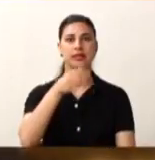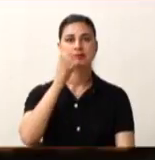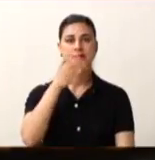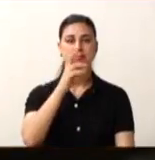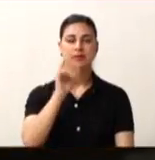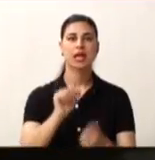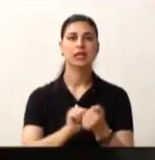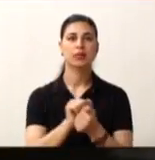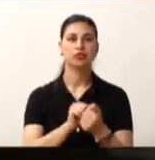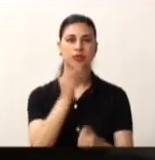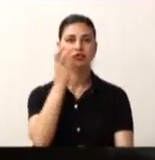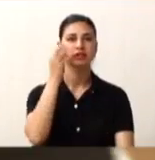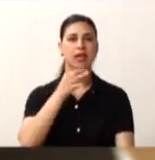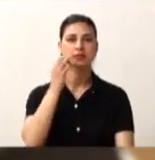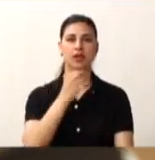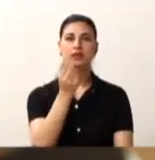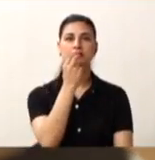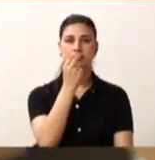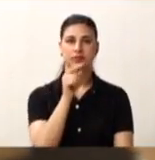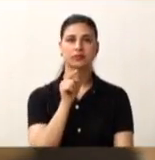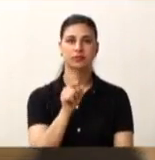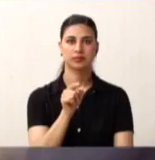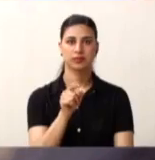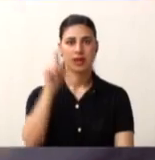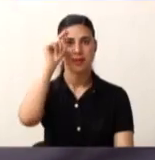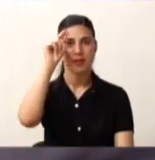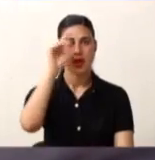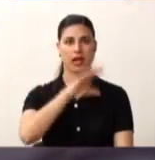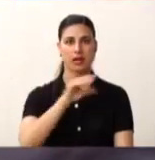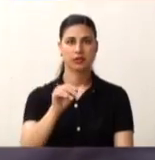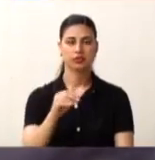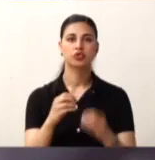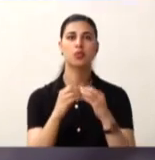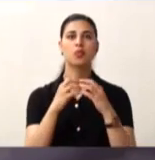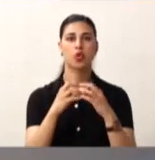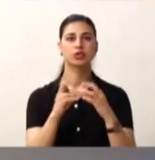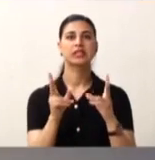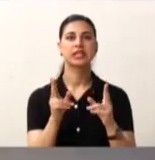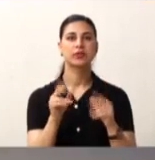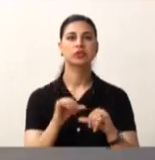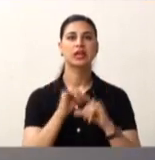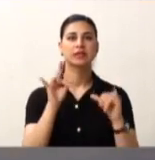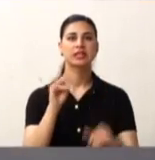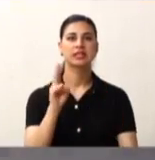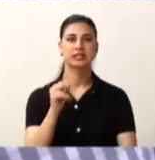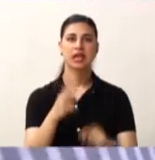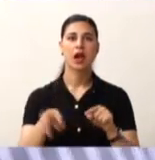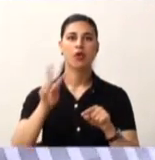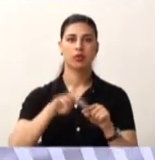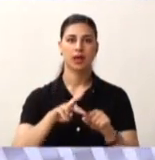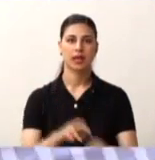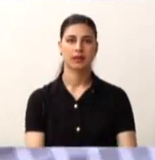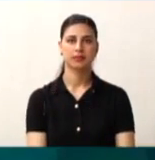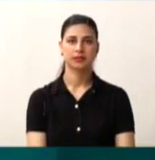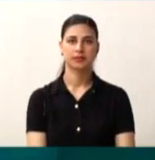და დამუშავებული საკვების სახით მიღებული შაქარი მამაკაცებში პროსტატის კიბოს განვითარების რისკებს აორმაგებს.